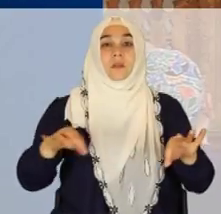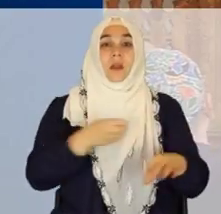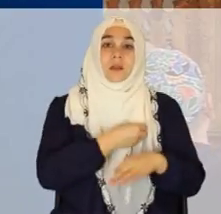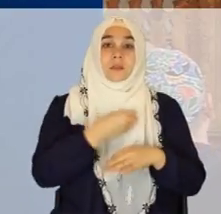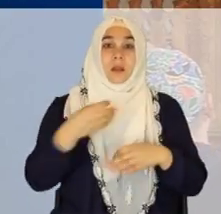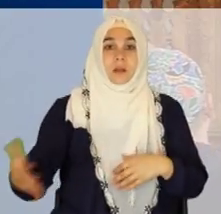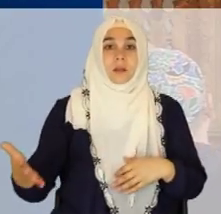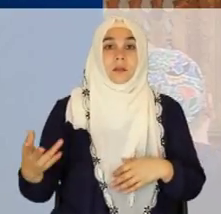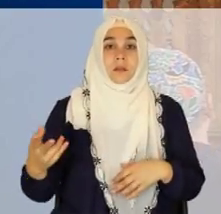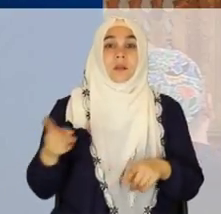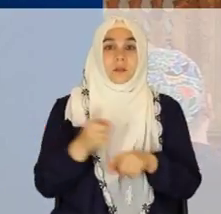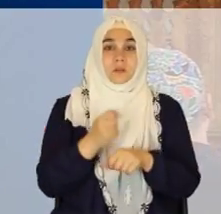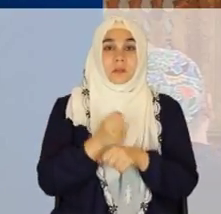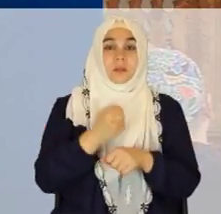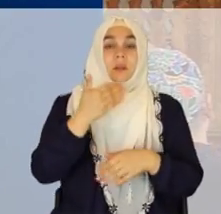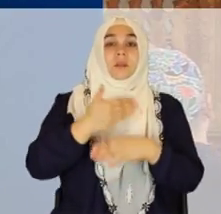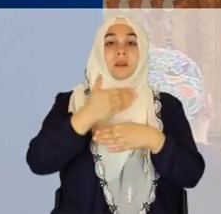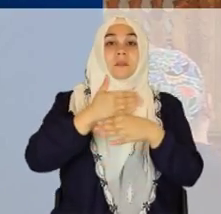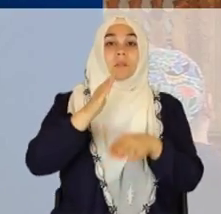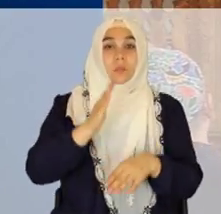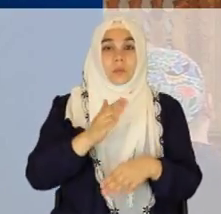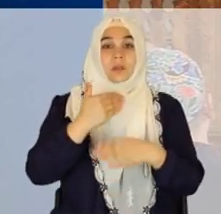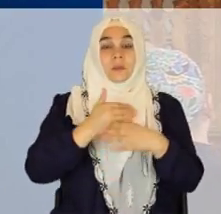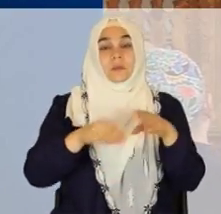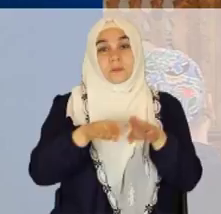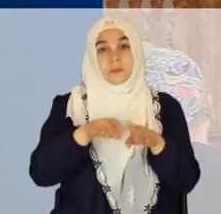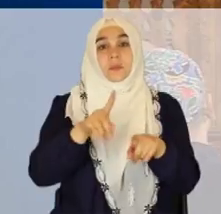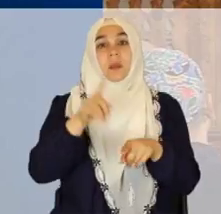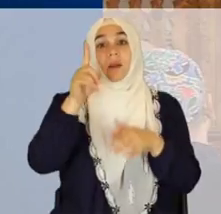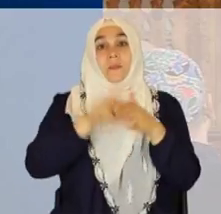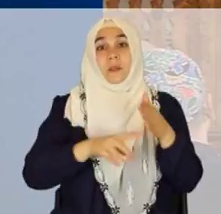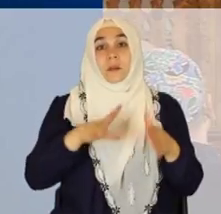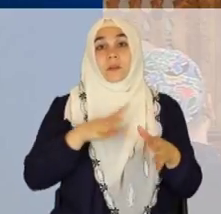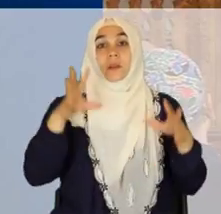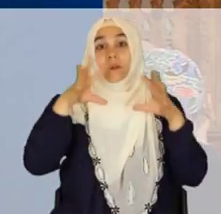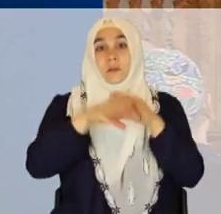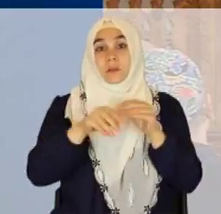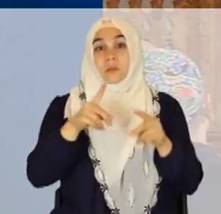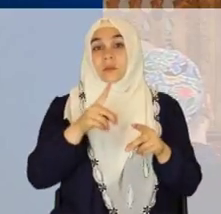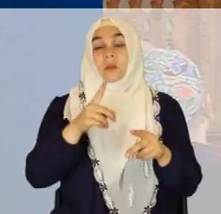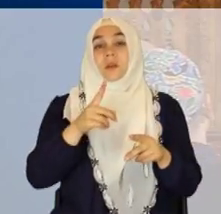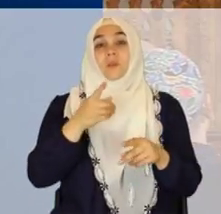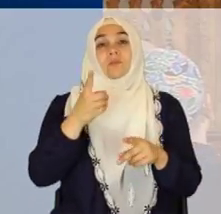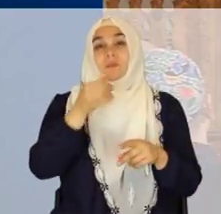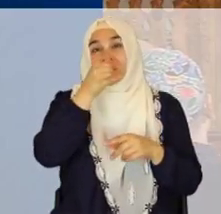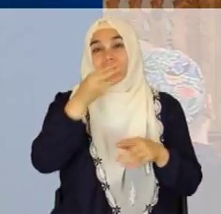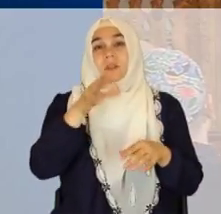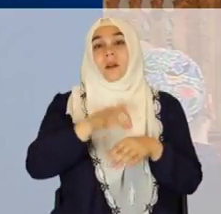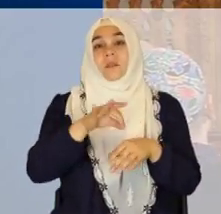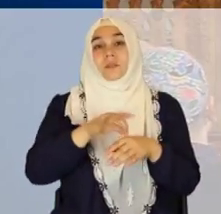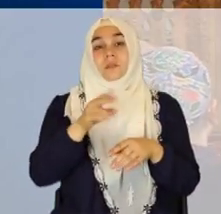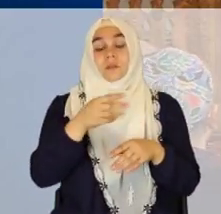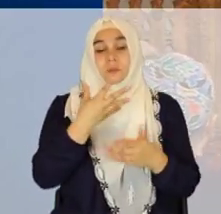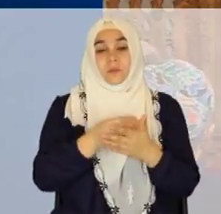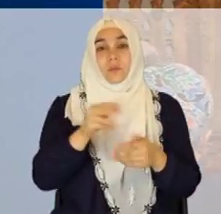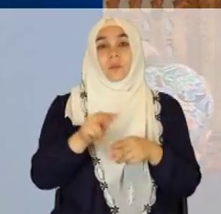Saxiylarni safiga qo'shiladi. Ana qalbda iymon bilan jam bo'lishi mumkin bo'lmagan bir dardi